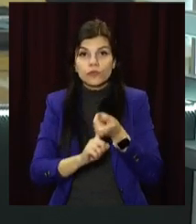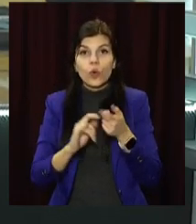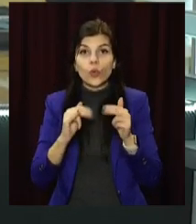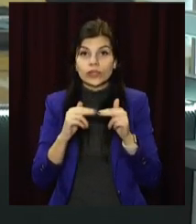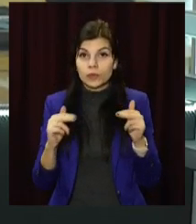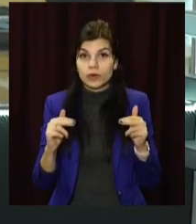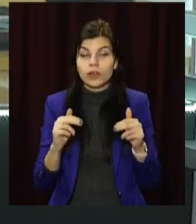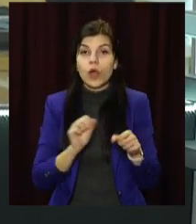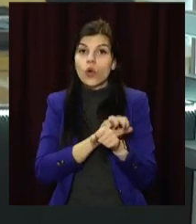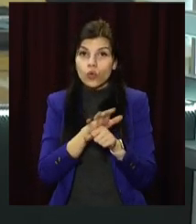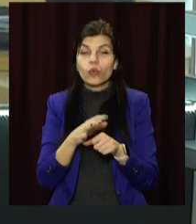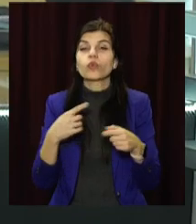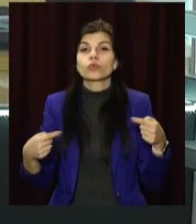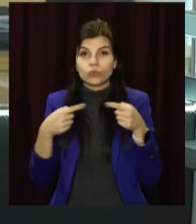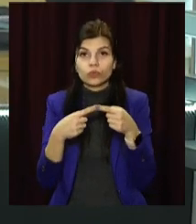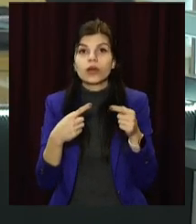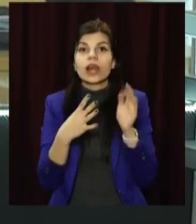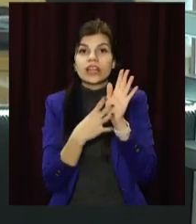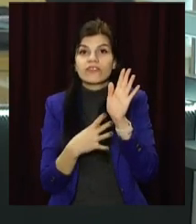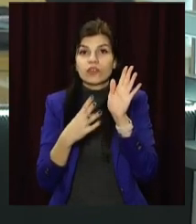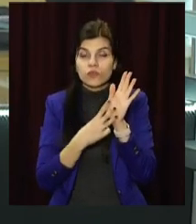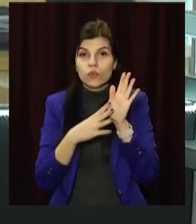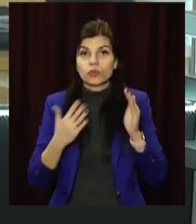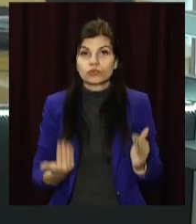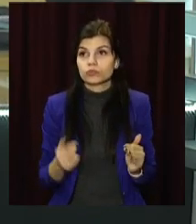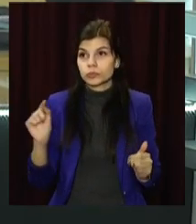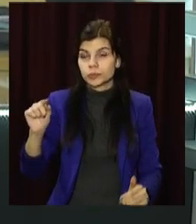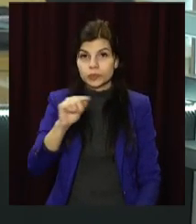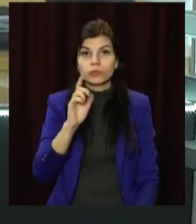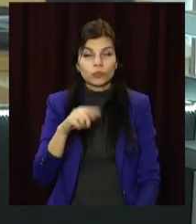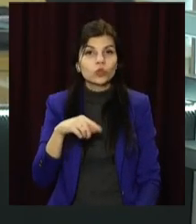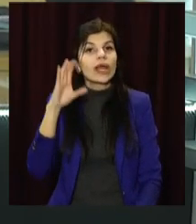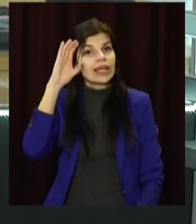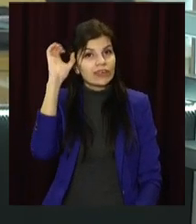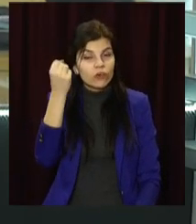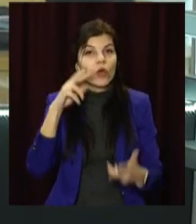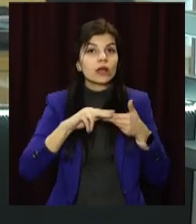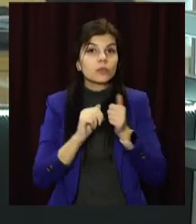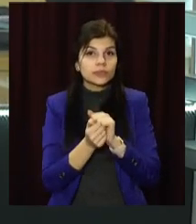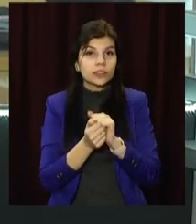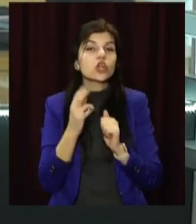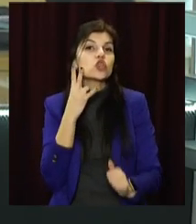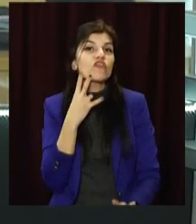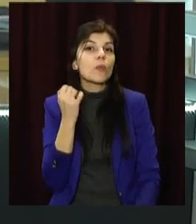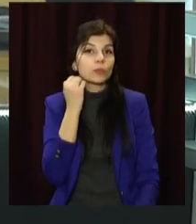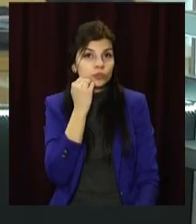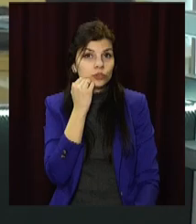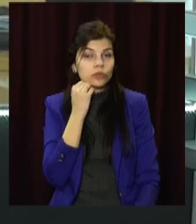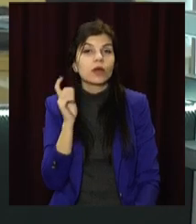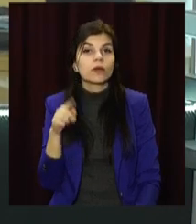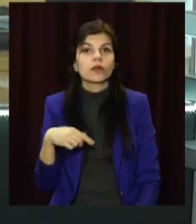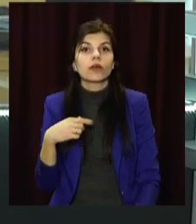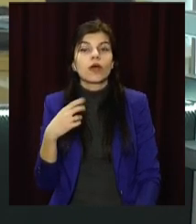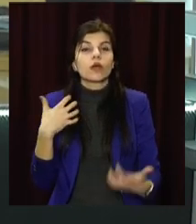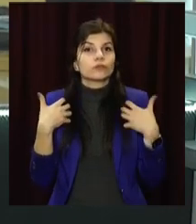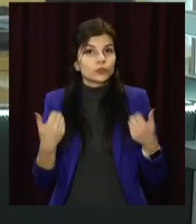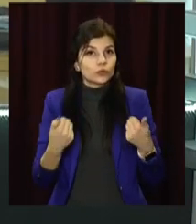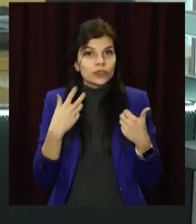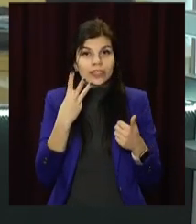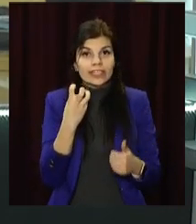Дніпрі. Корону підтвердили у 98 місця. Далі в антирейтингу Кривий Ріг, Кам'янське та Новомосковськ. Натомість подолали